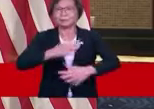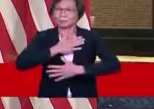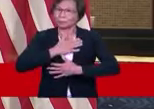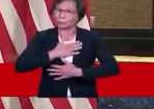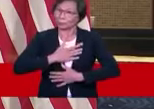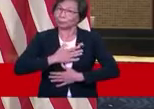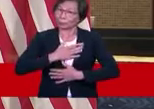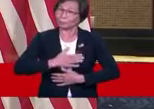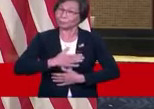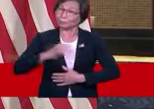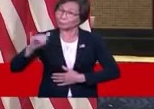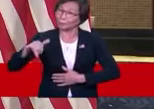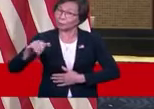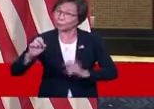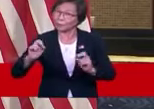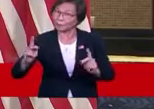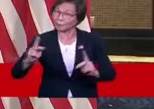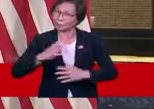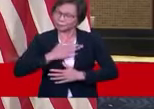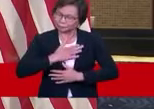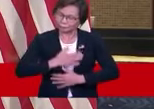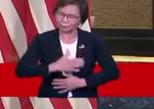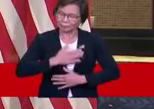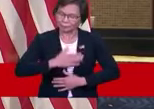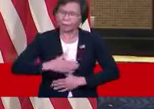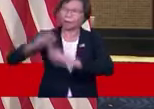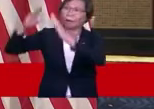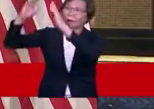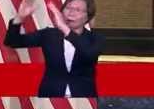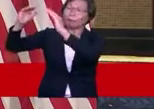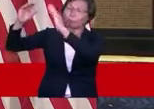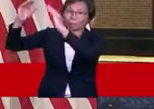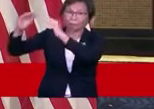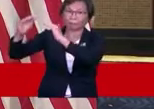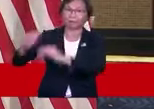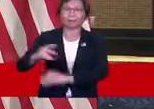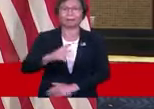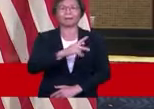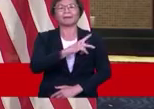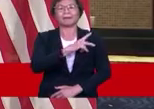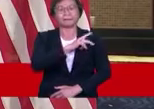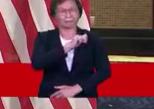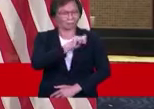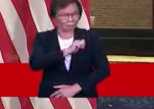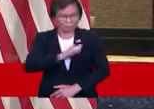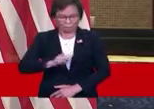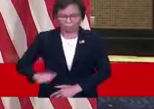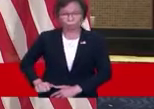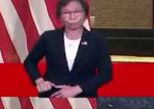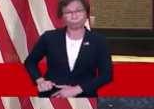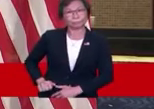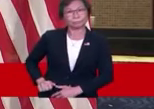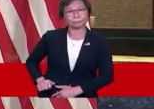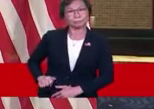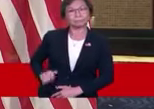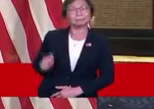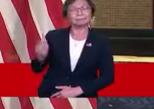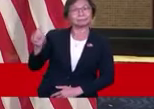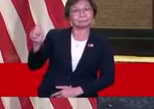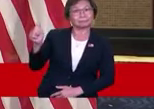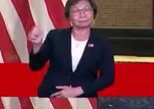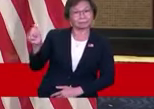ya Hai mudah-mudahan kebawah duli Yang Maha Mulia Sri Paduka Baginda ya n Agung